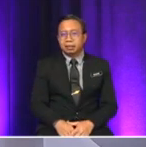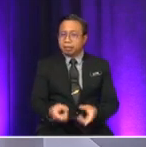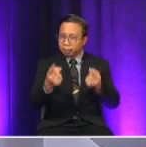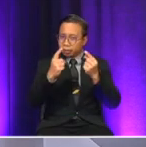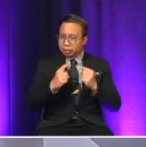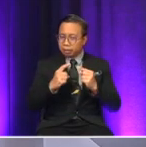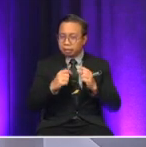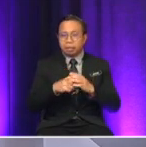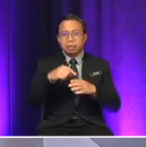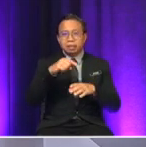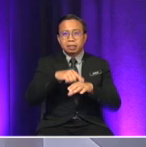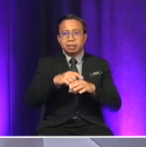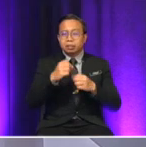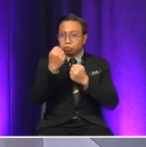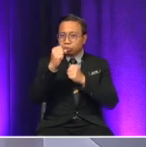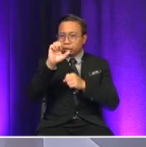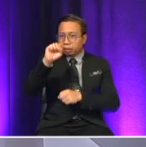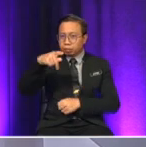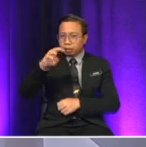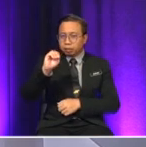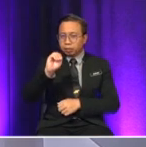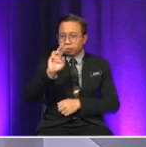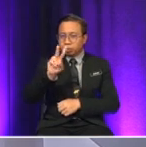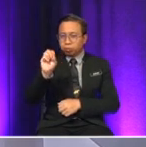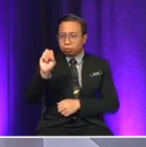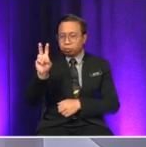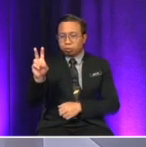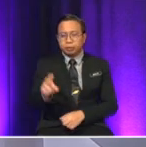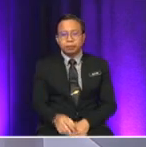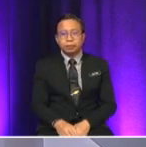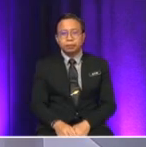kembali selepas ini di slot sukses SPM 2022.